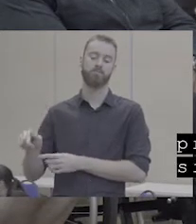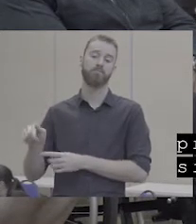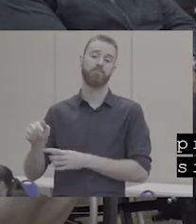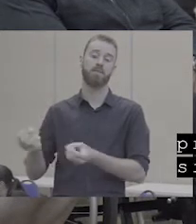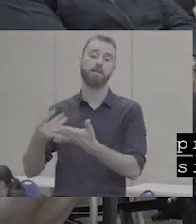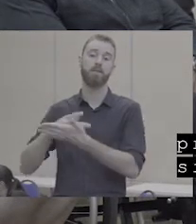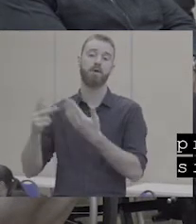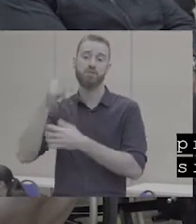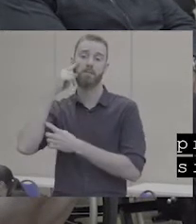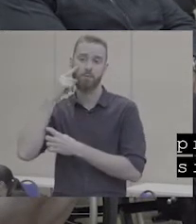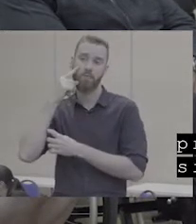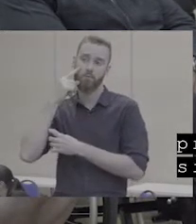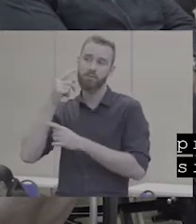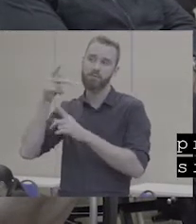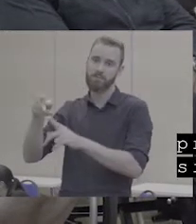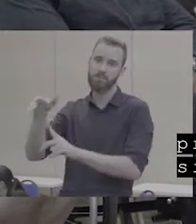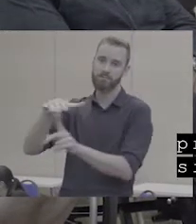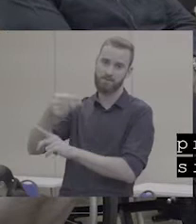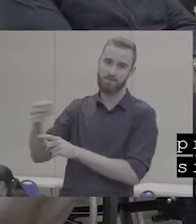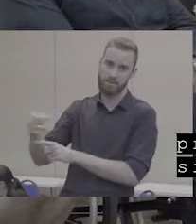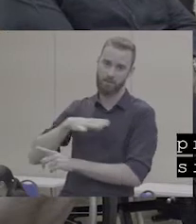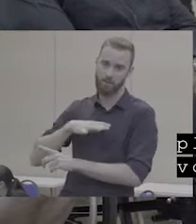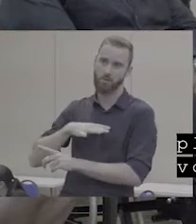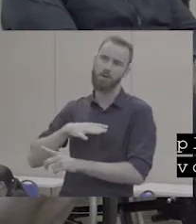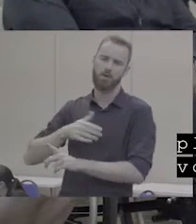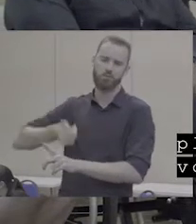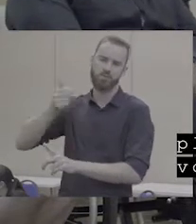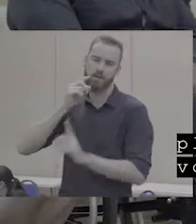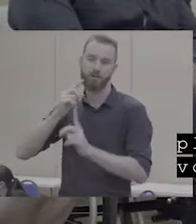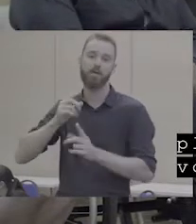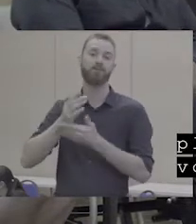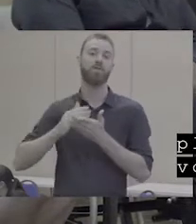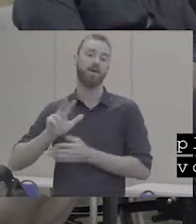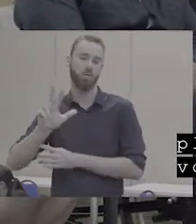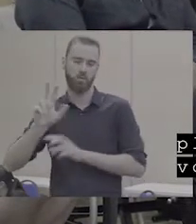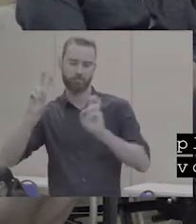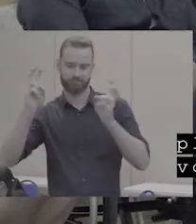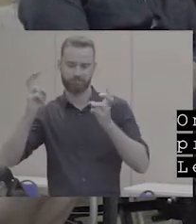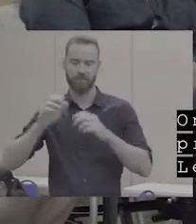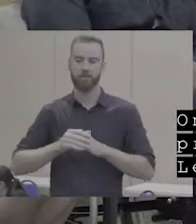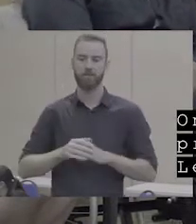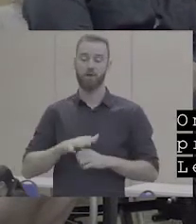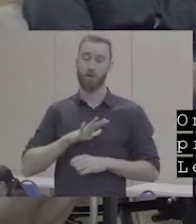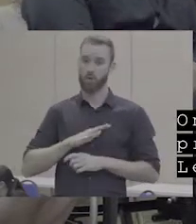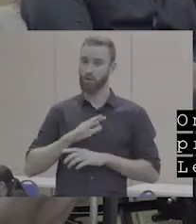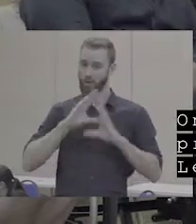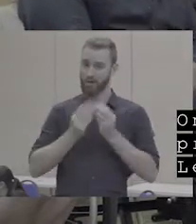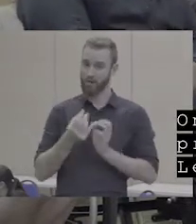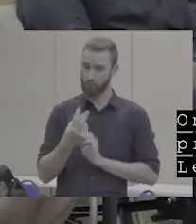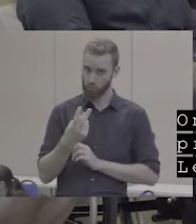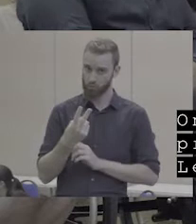des projets pour des personnes en situation de handicap. Donc, plus prononcé, ça s'appelle le volet 3. On en a fait